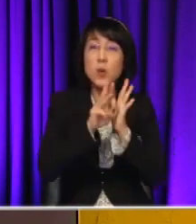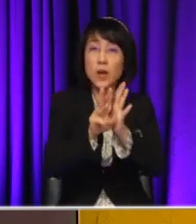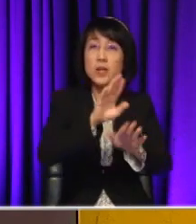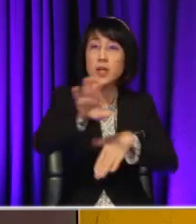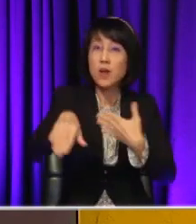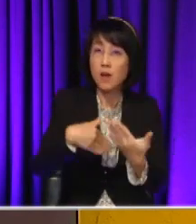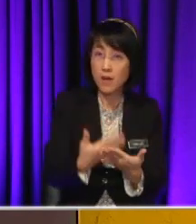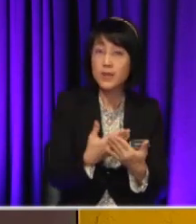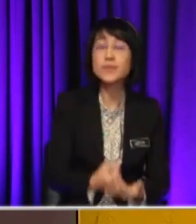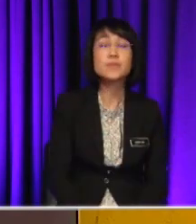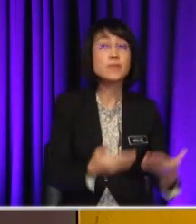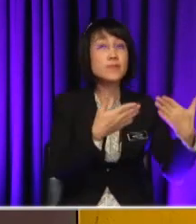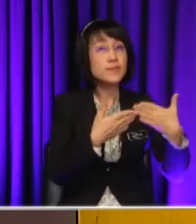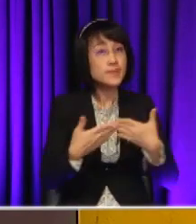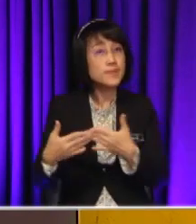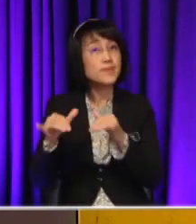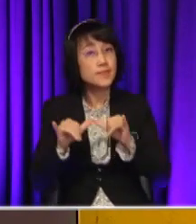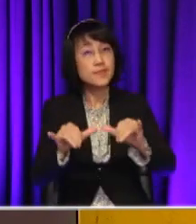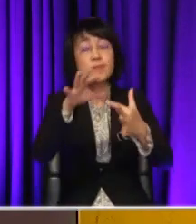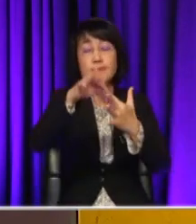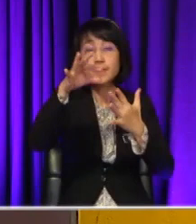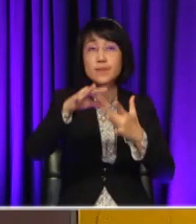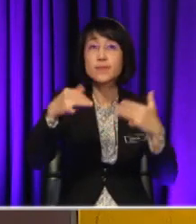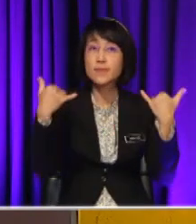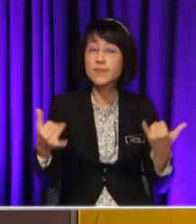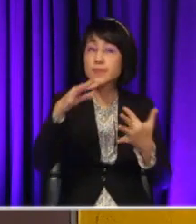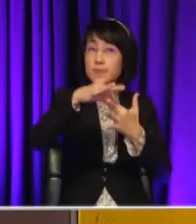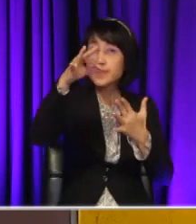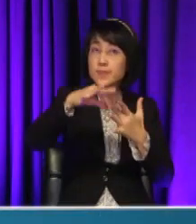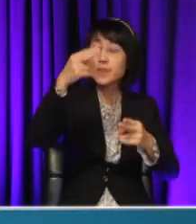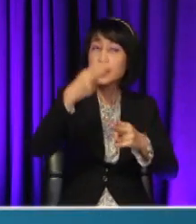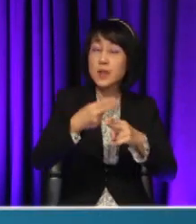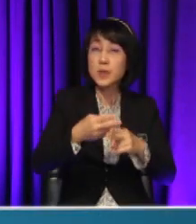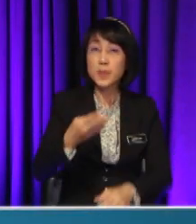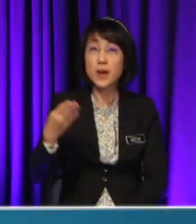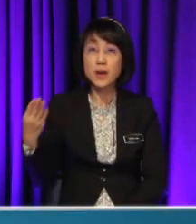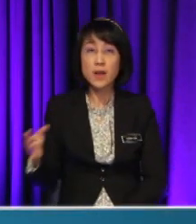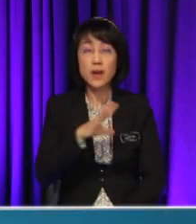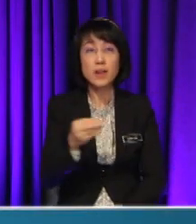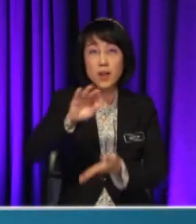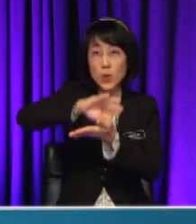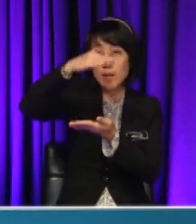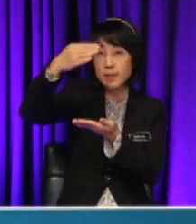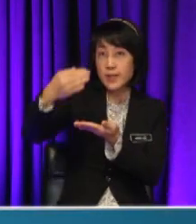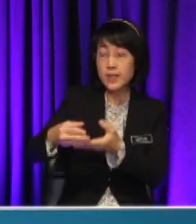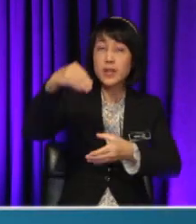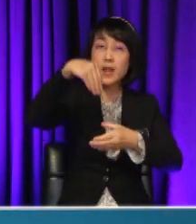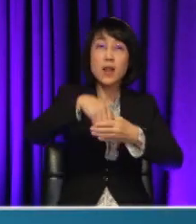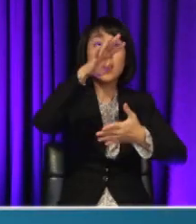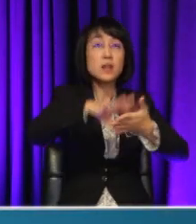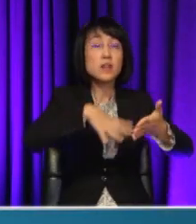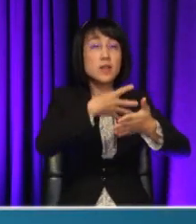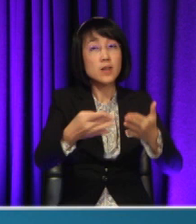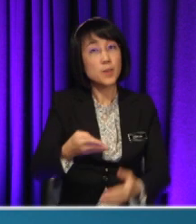seterusnya masih lagi memilih Tapi kali ini kita tidak memilih nama barang dan quantity dalam jadwal